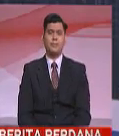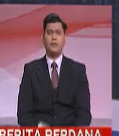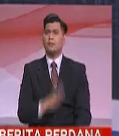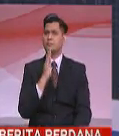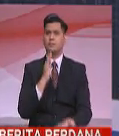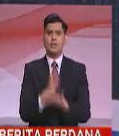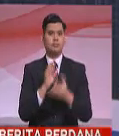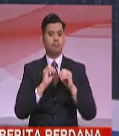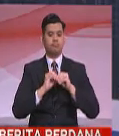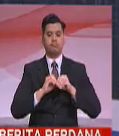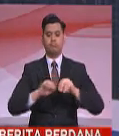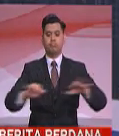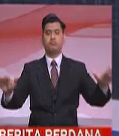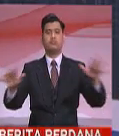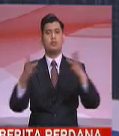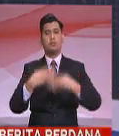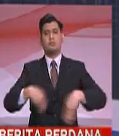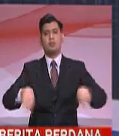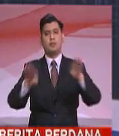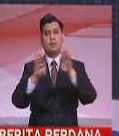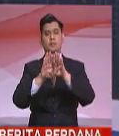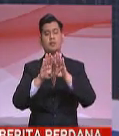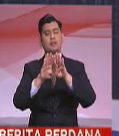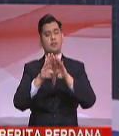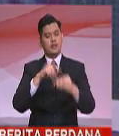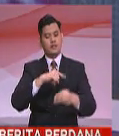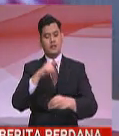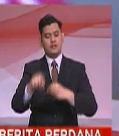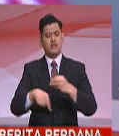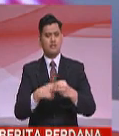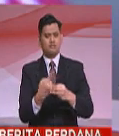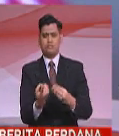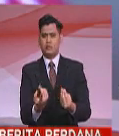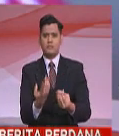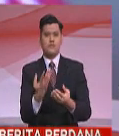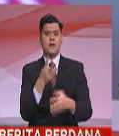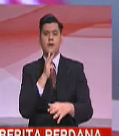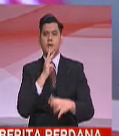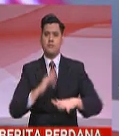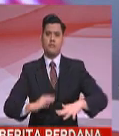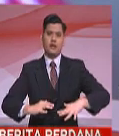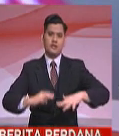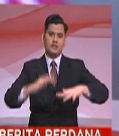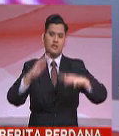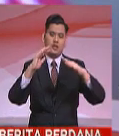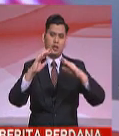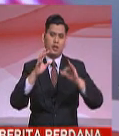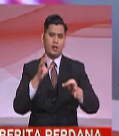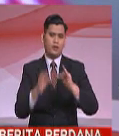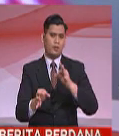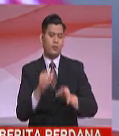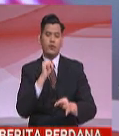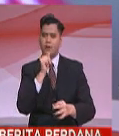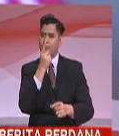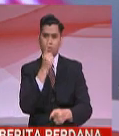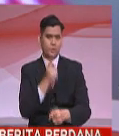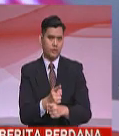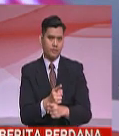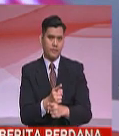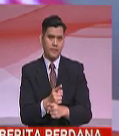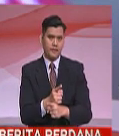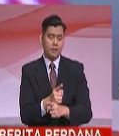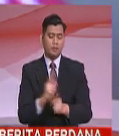Hentikan tular berita yang tidak pasti mengenai banjir. Menteri Komunikasi dan Multimedia Datuk Saifuddin Abdullah menegaskan tindakan